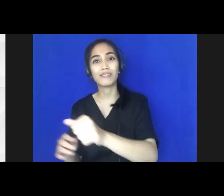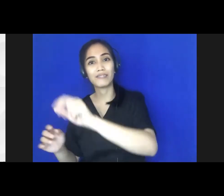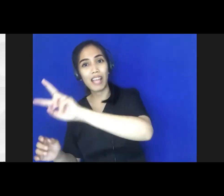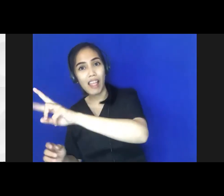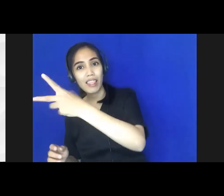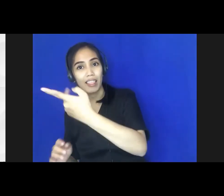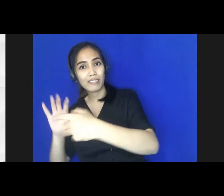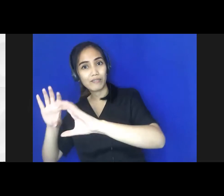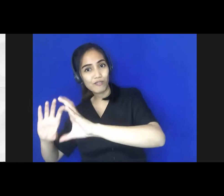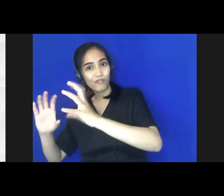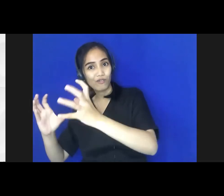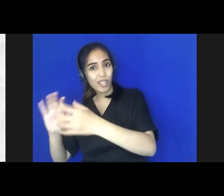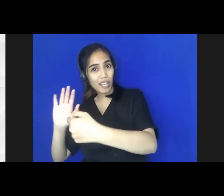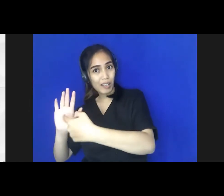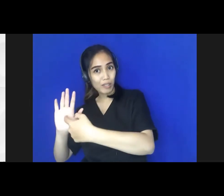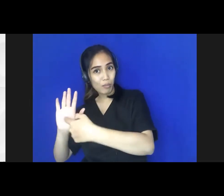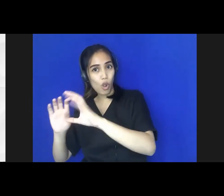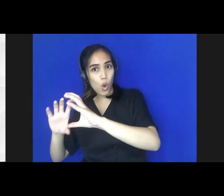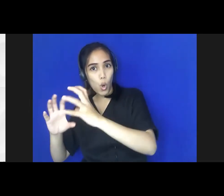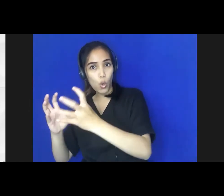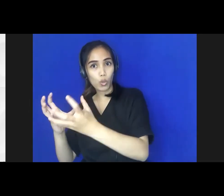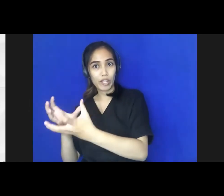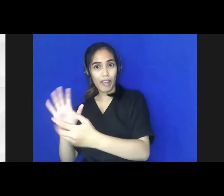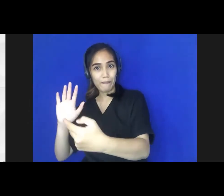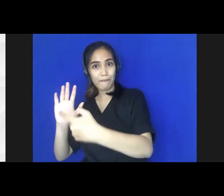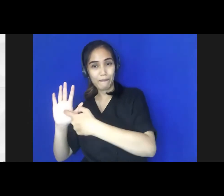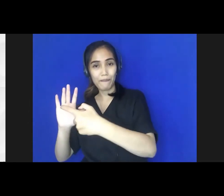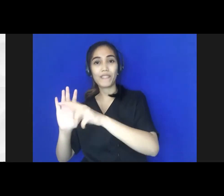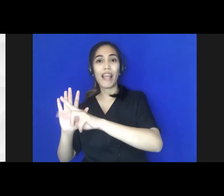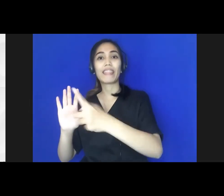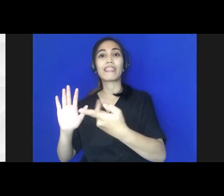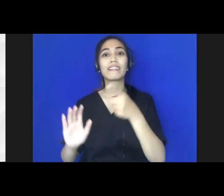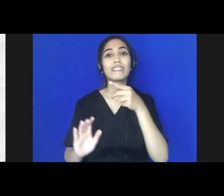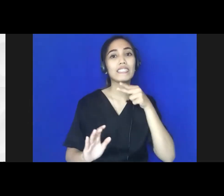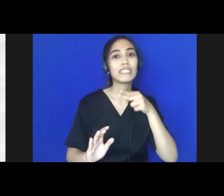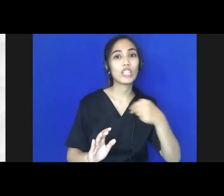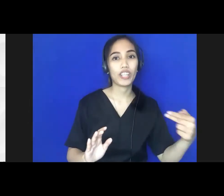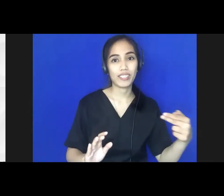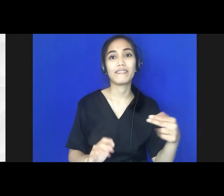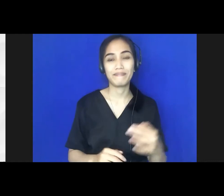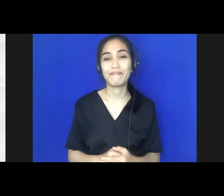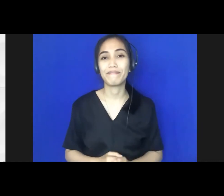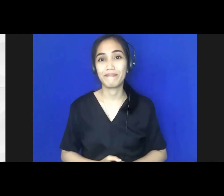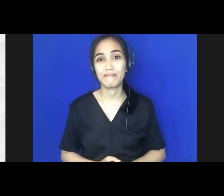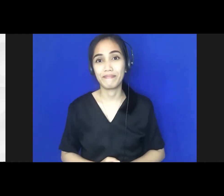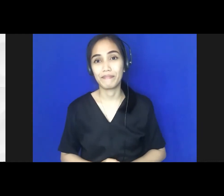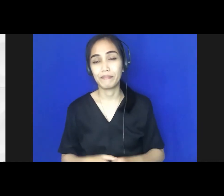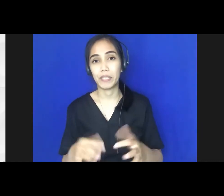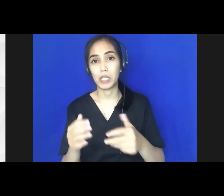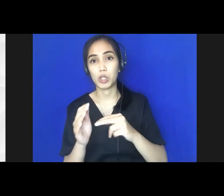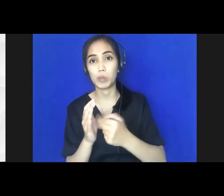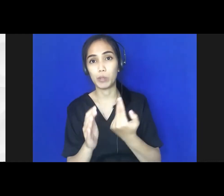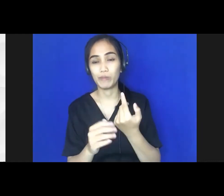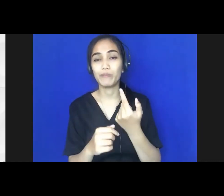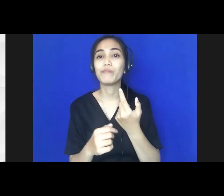interpretation pada layar masing-masing. Baik, untuk sesi bincang-bincang ini kita akan mulai dulu dengan memberikan